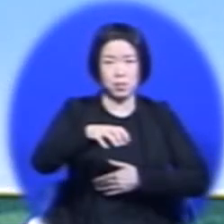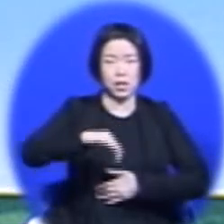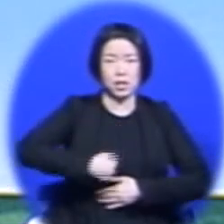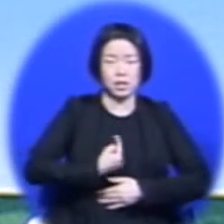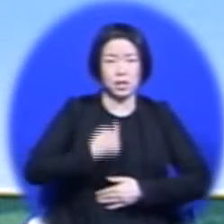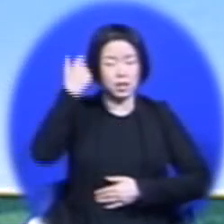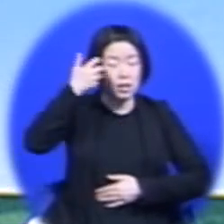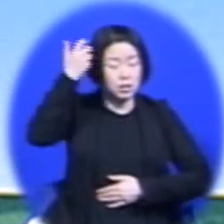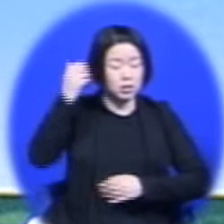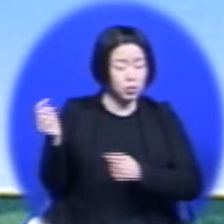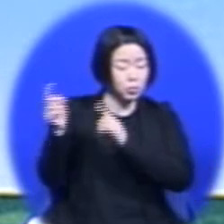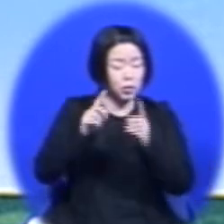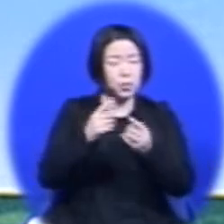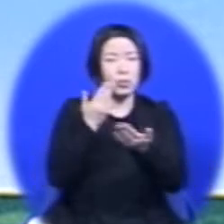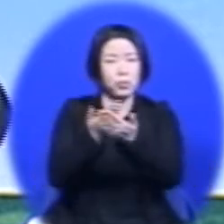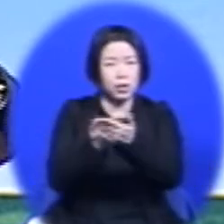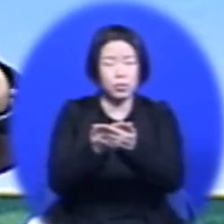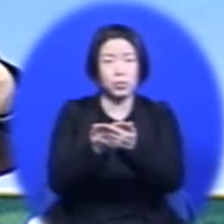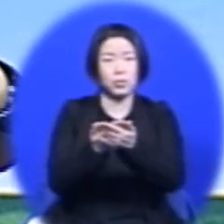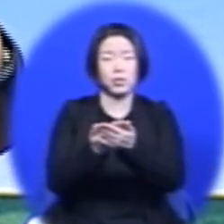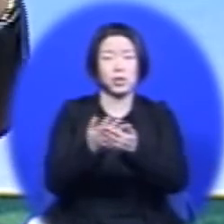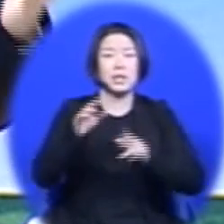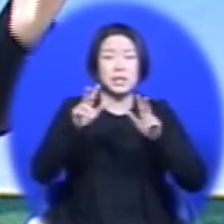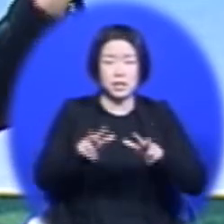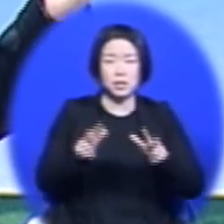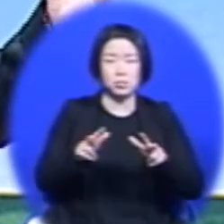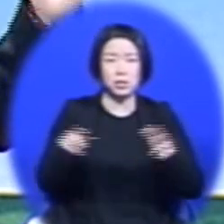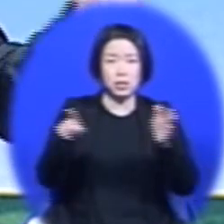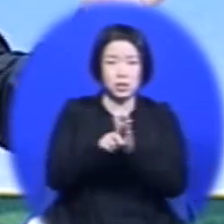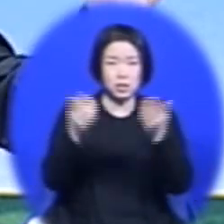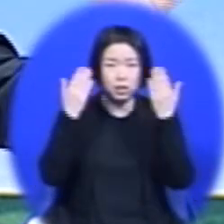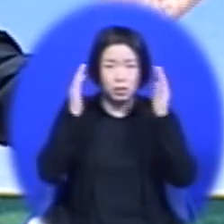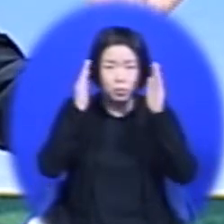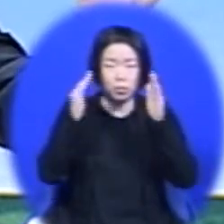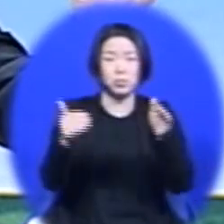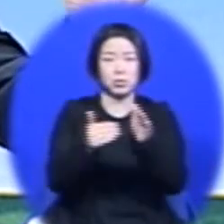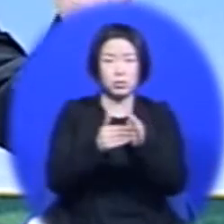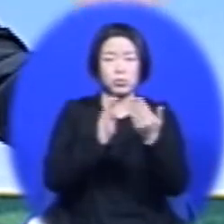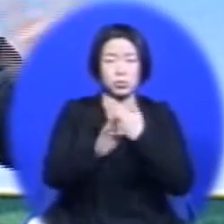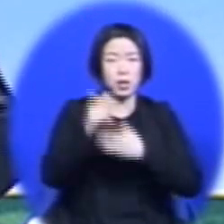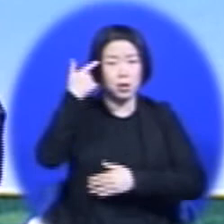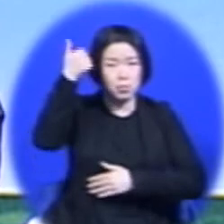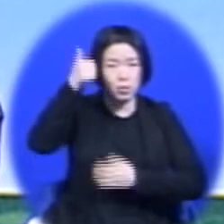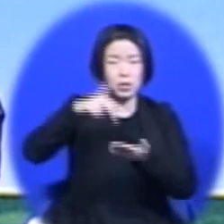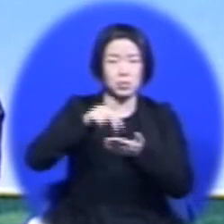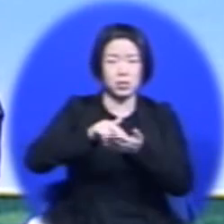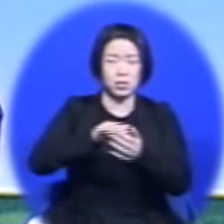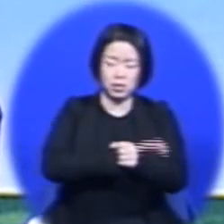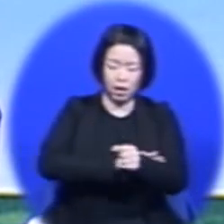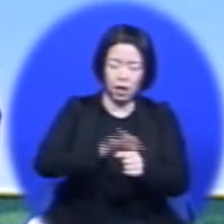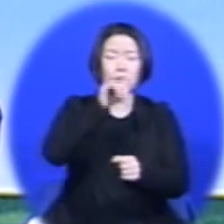영적인 회복을 구하고, 그리고 지금은 신학을 마치고 목사님으로 목회를 잘하고 계십니다.